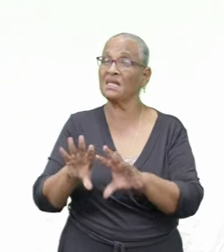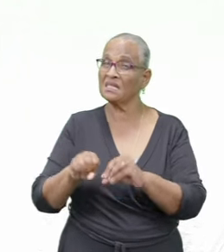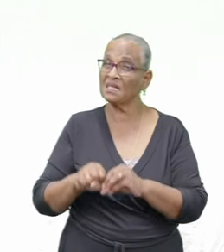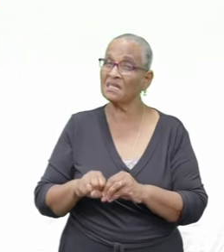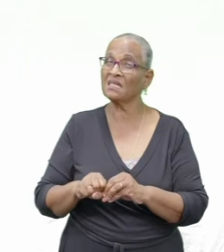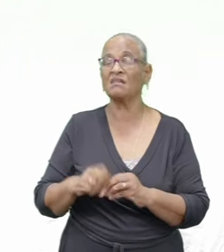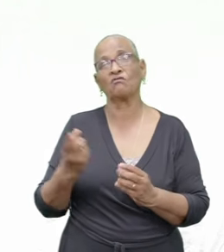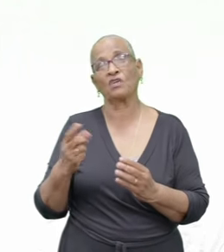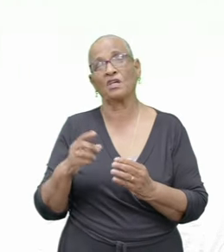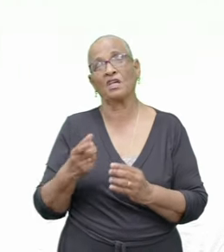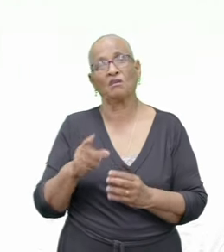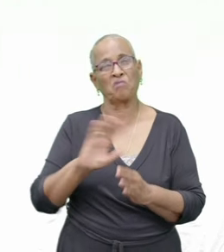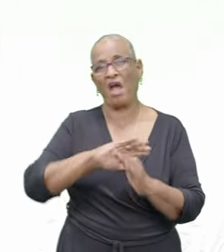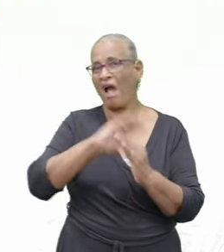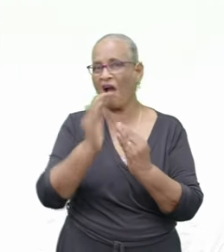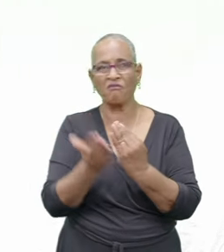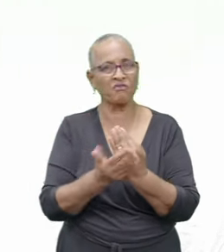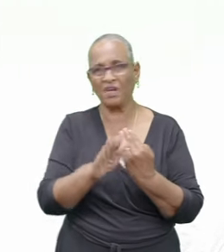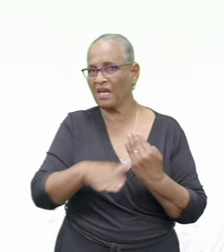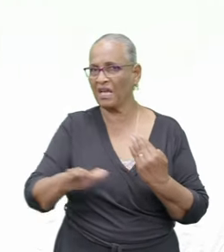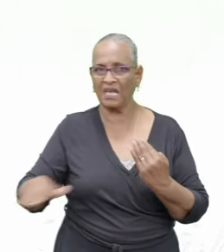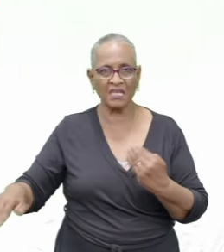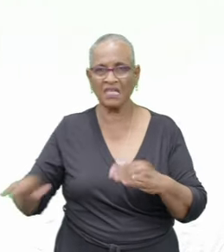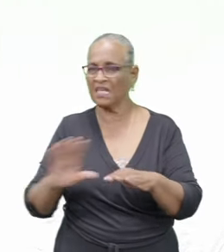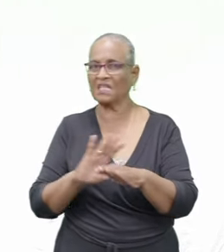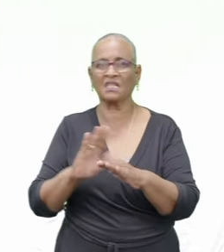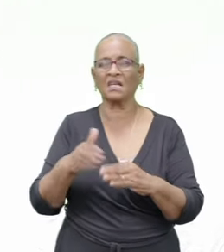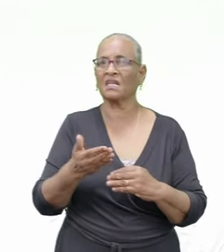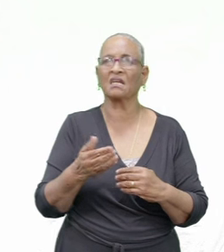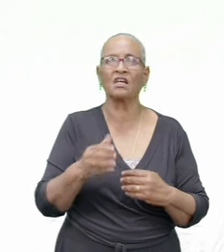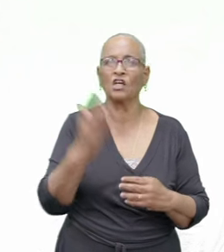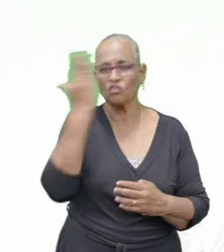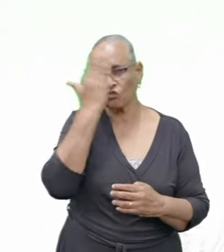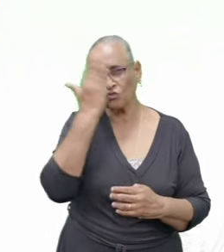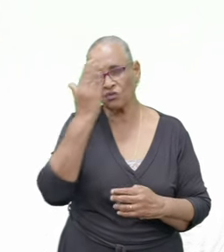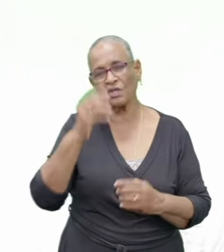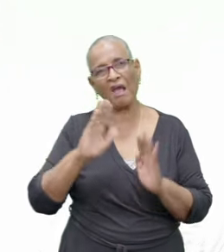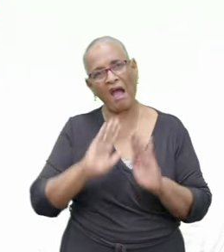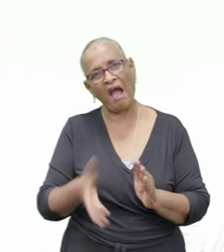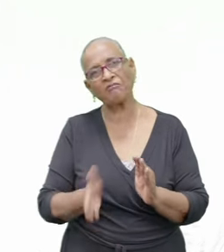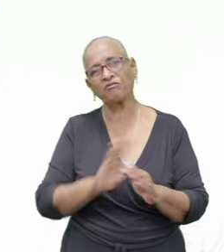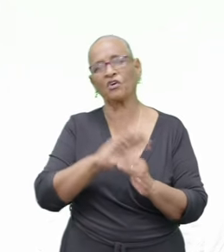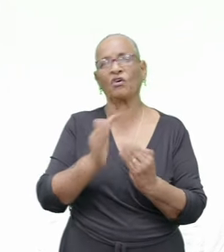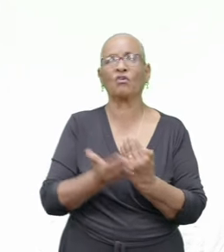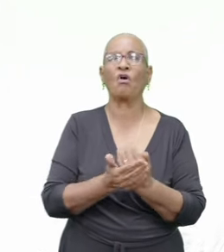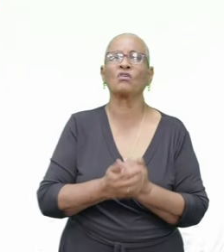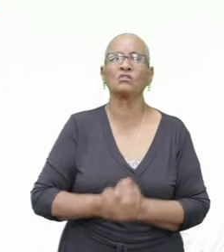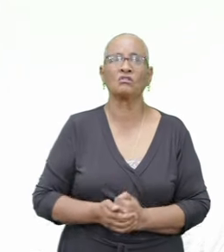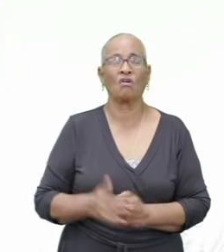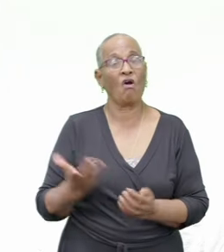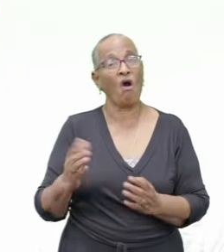zijn afgerond. Kinderverpleegkundigen, dialyse technicians, verpleegkundigen. Maar ook IC,